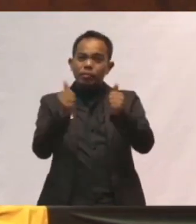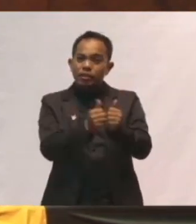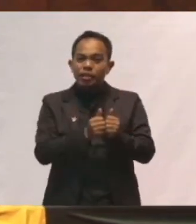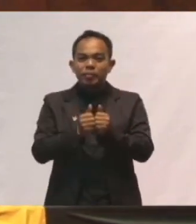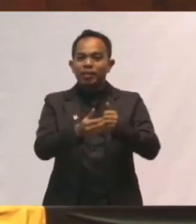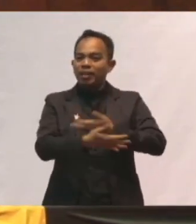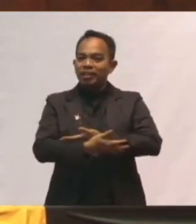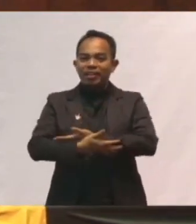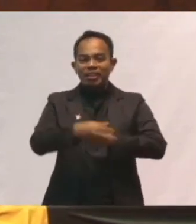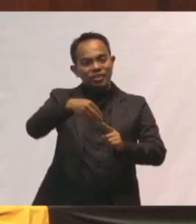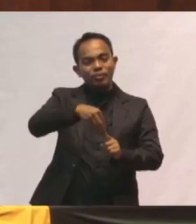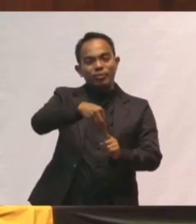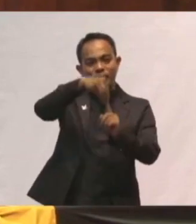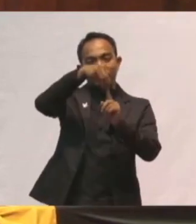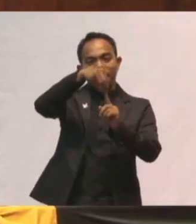anak-anak istimewa kita.